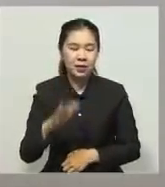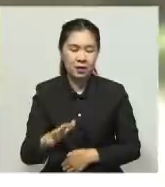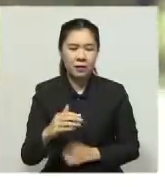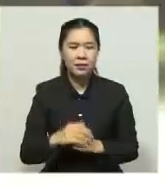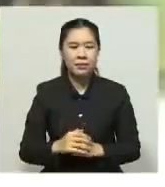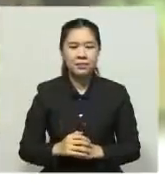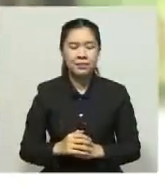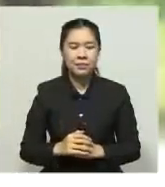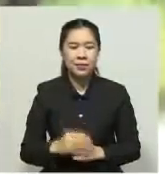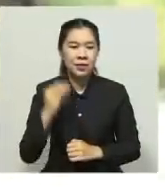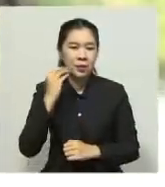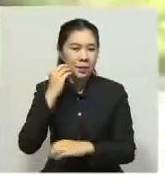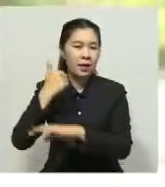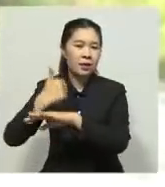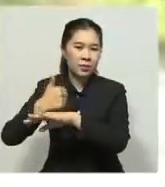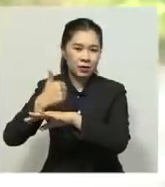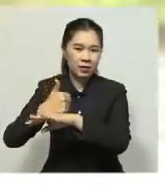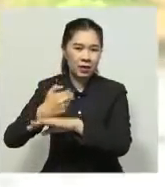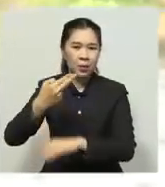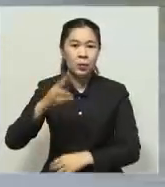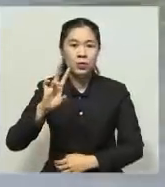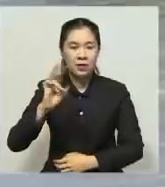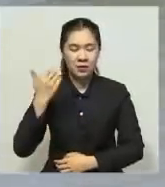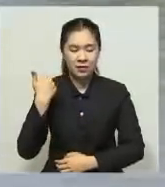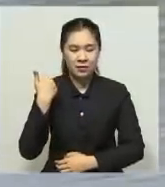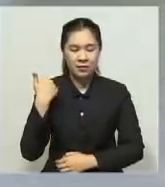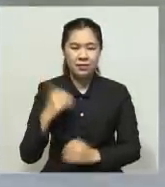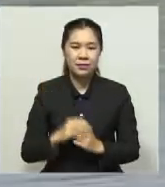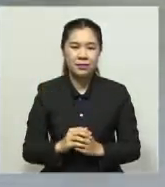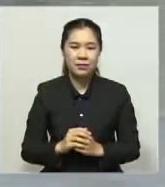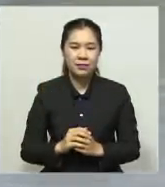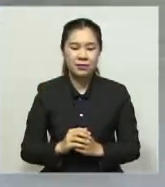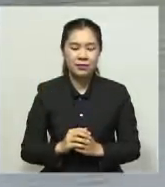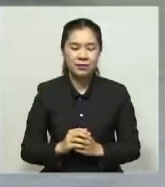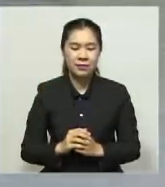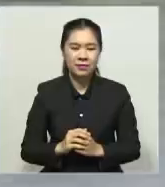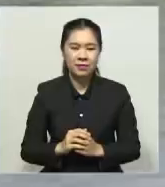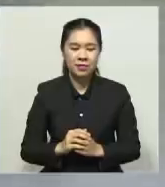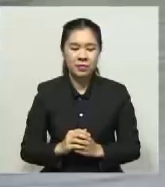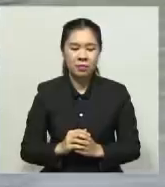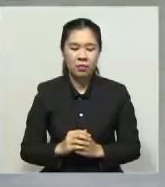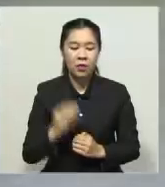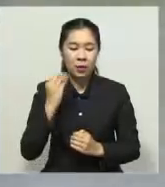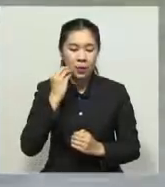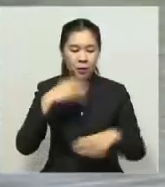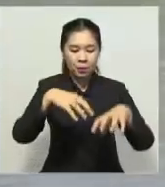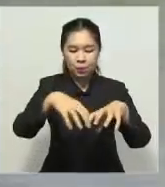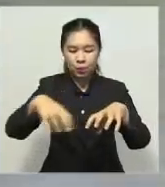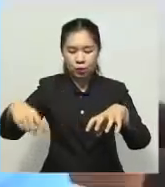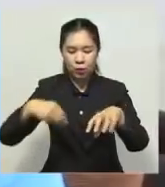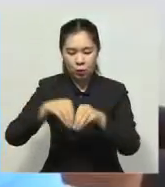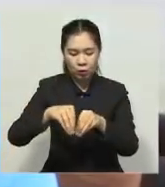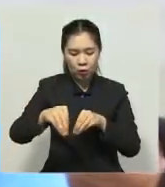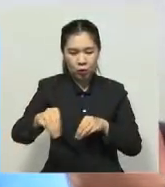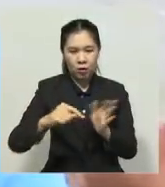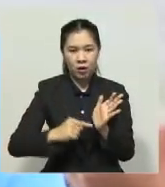านหมู่7บ้านเทพมีชัยได้ให้ข้อมูลนะคะว่าระยะทางที่เข้าไปถึงหมู่บ้านนะคะน้ำท่วมตั้งแต่วัน